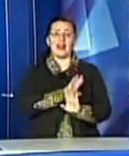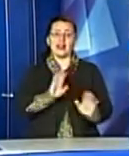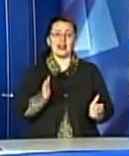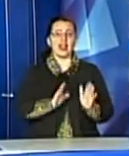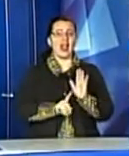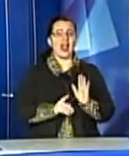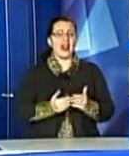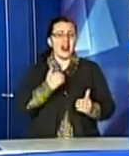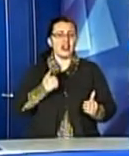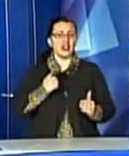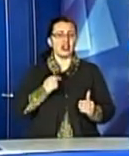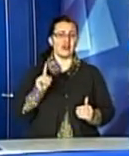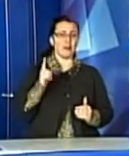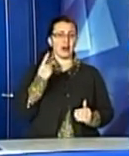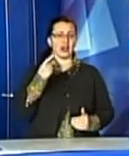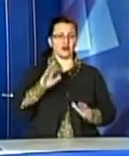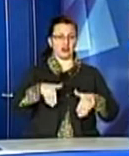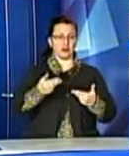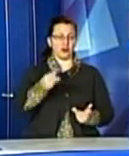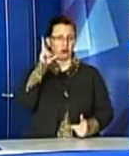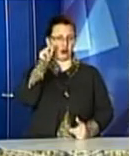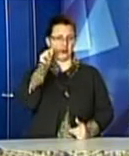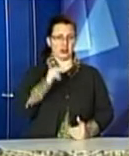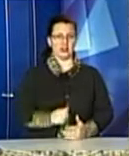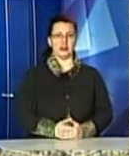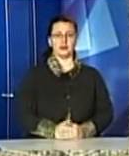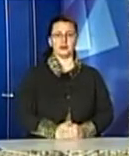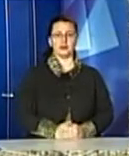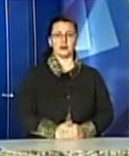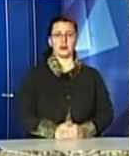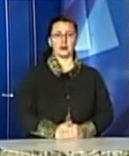7 днів від першої запропонованої дати.